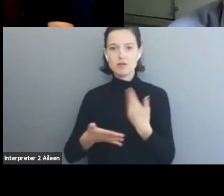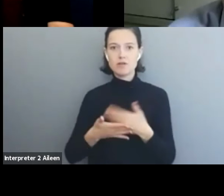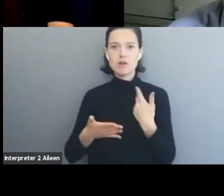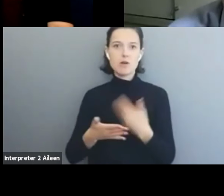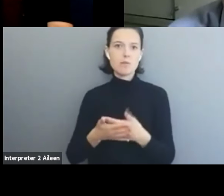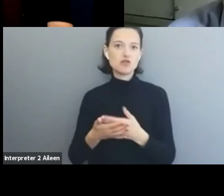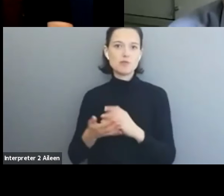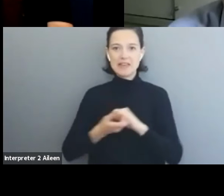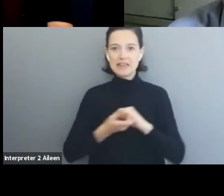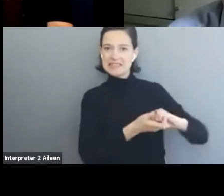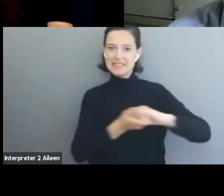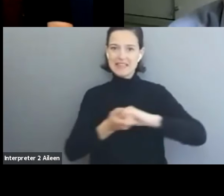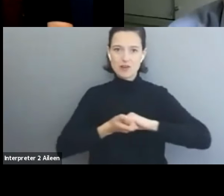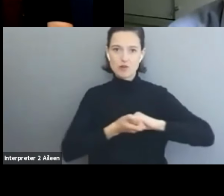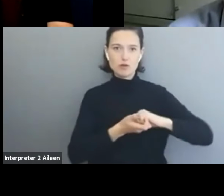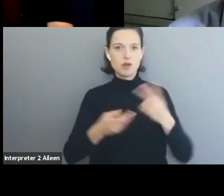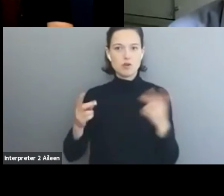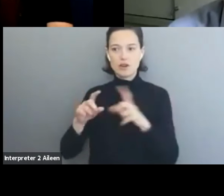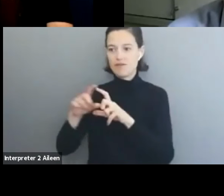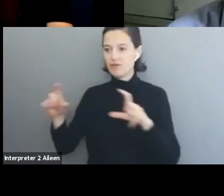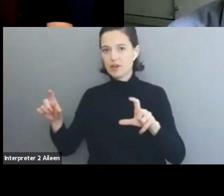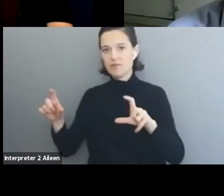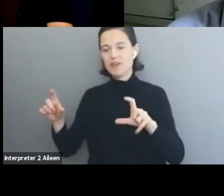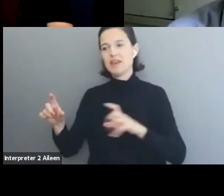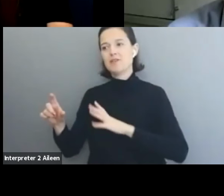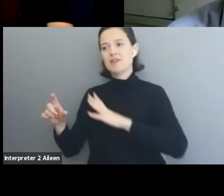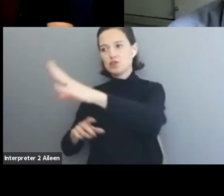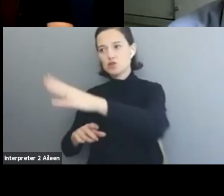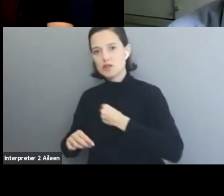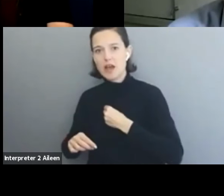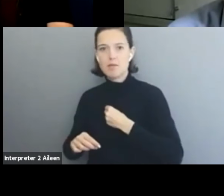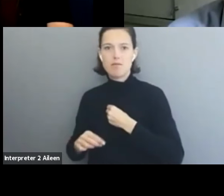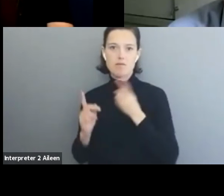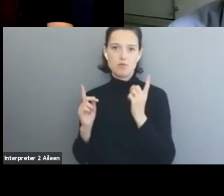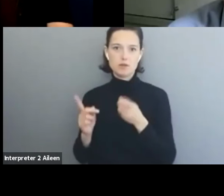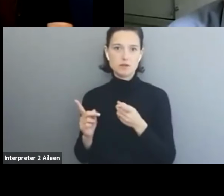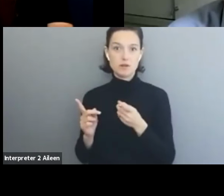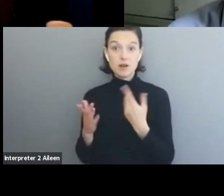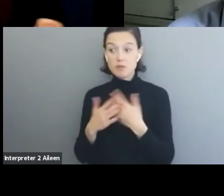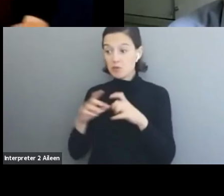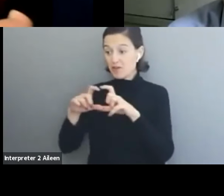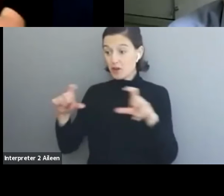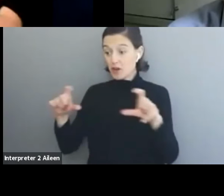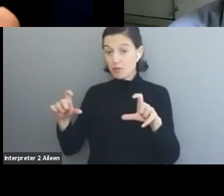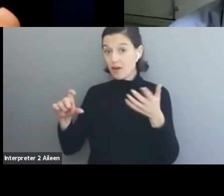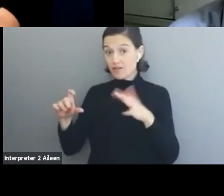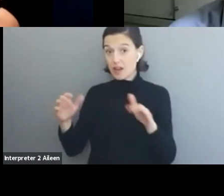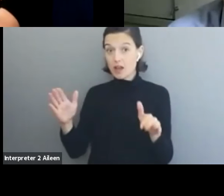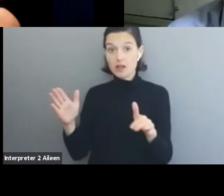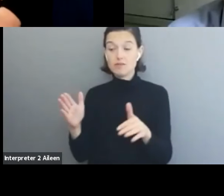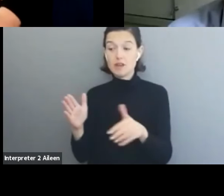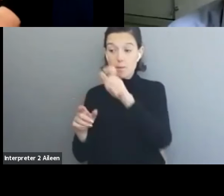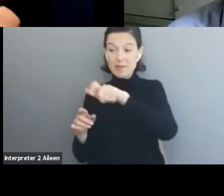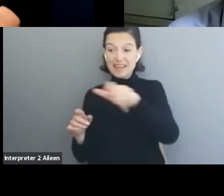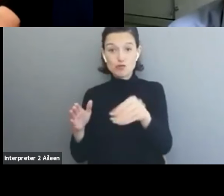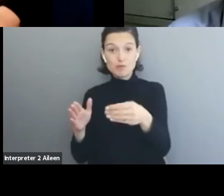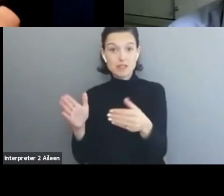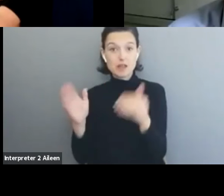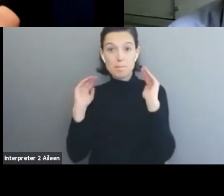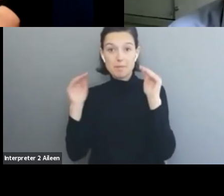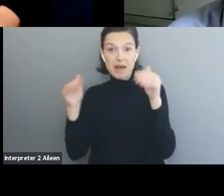Also in dem eigenen Organisationsgebaren sind mit Sicherheit Menschen mit Beeinträchtigung drin. Wir haben ja die Zahlen vorhin gesehen. Oder